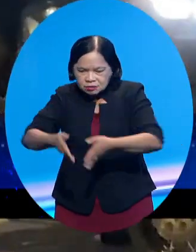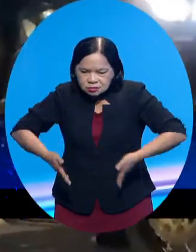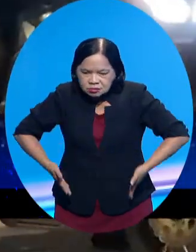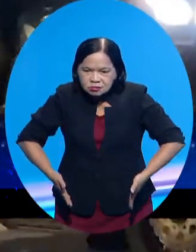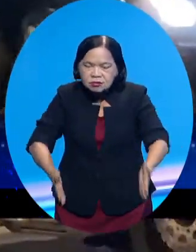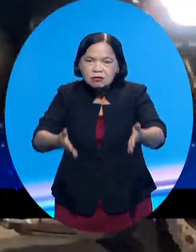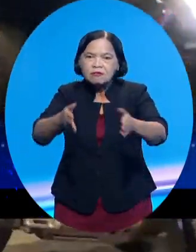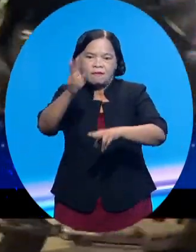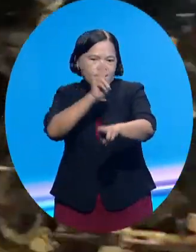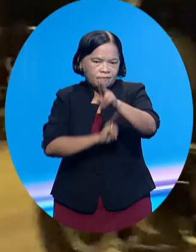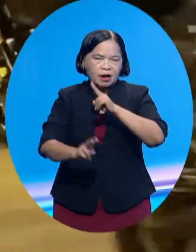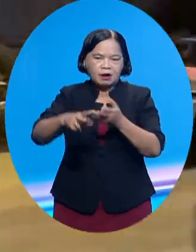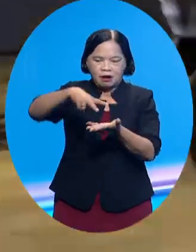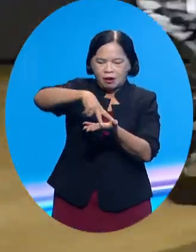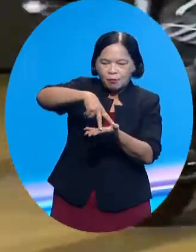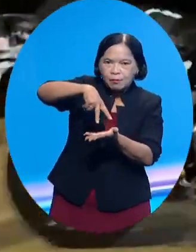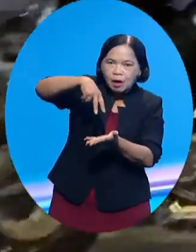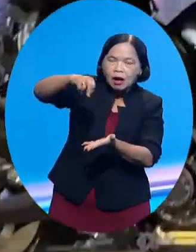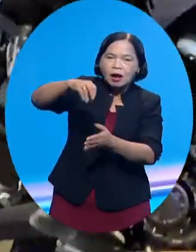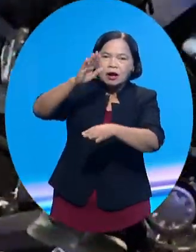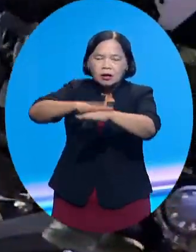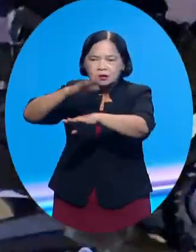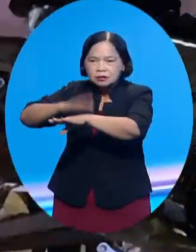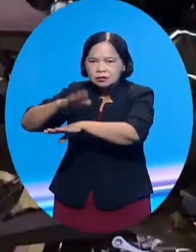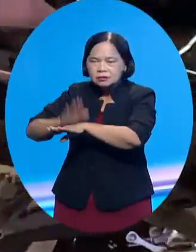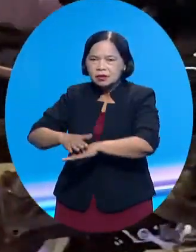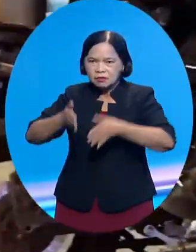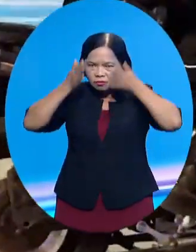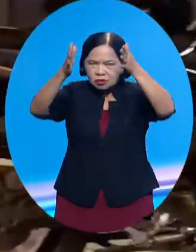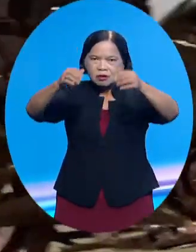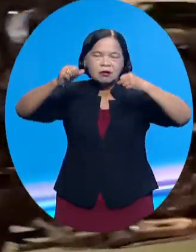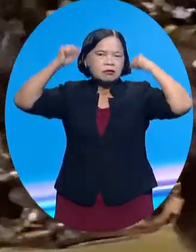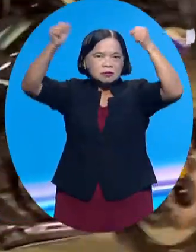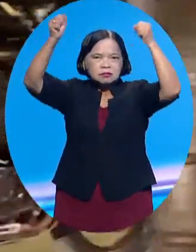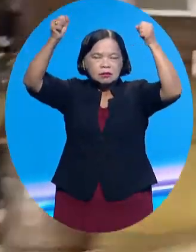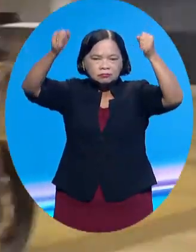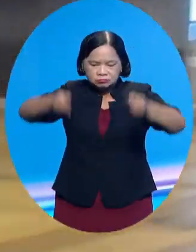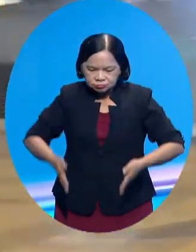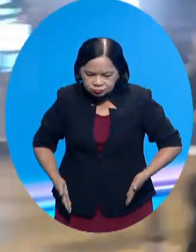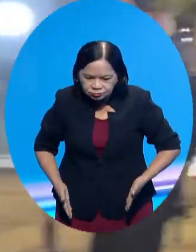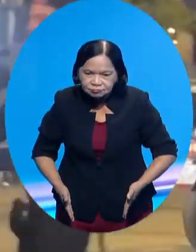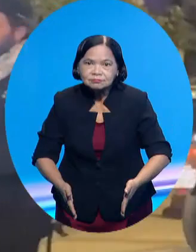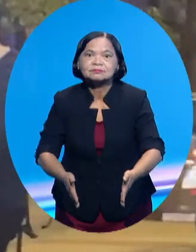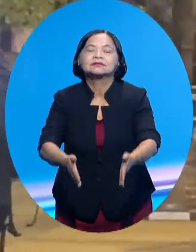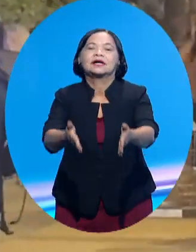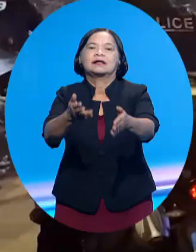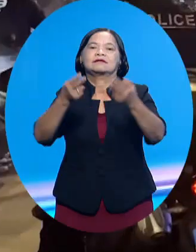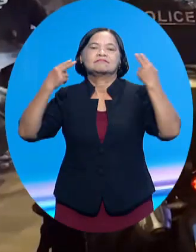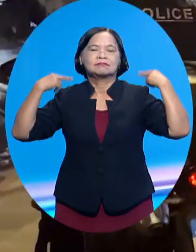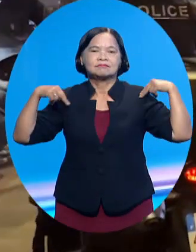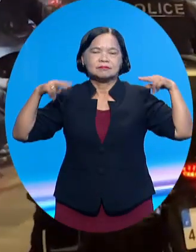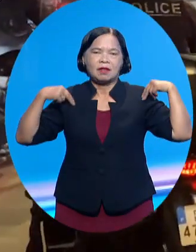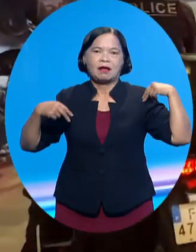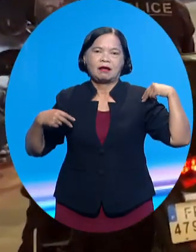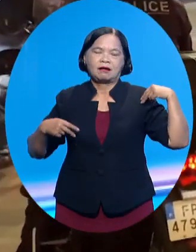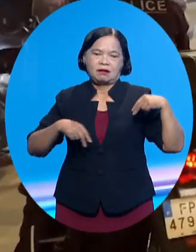cả nước. Tại Paris, trước tình trạng những lời kêu gọi tập trung biểu tình tại đại lộ Champs-Élysées trên mạng xã hội, lực lượng cảnh sát đã được tăng